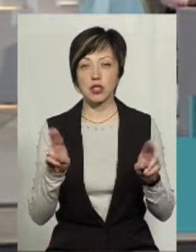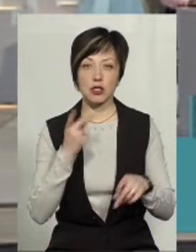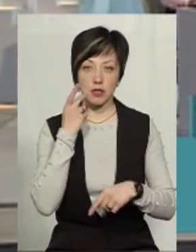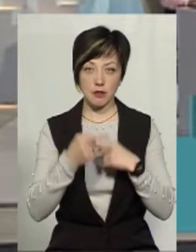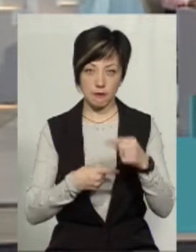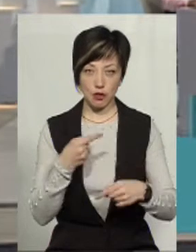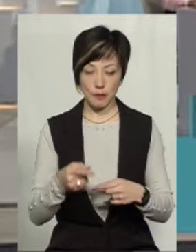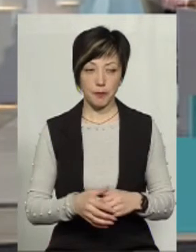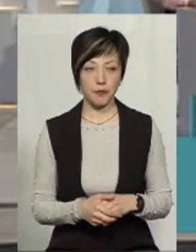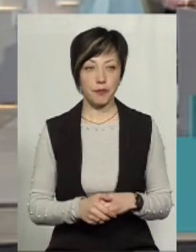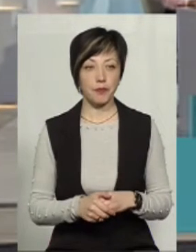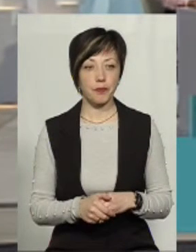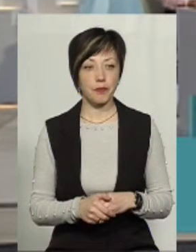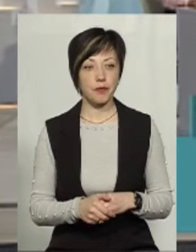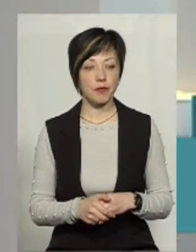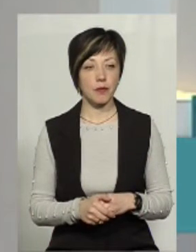залишатися завжди.